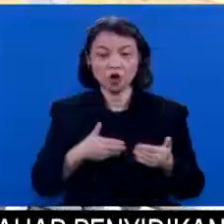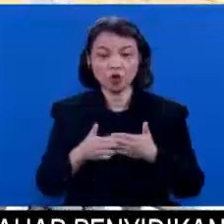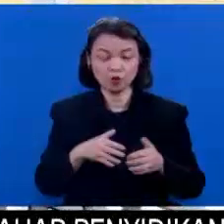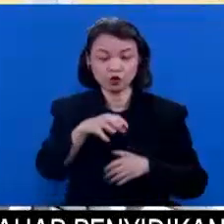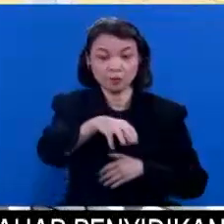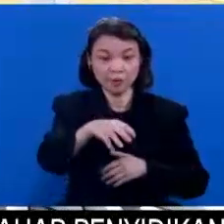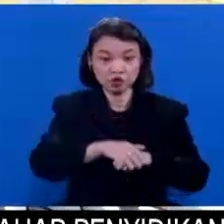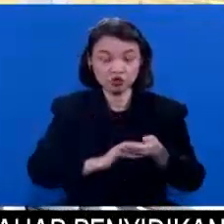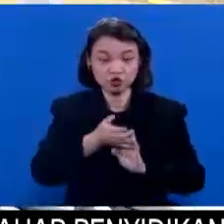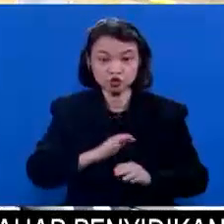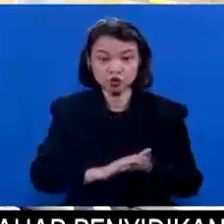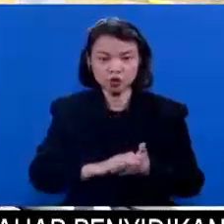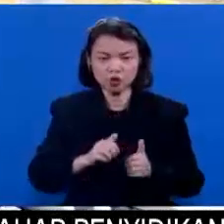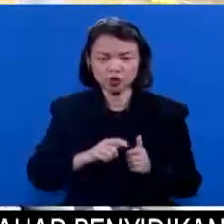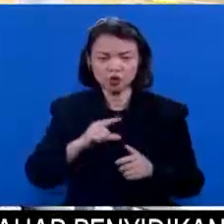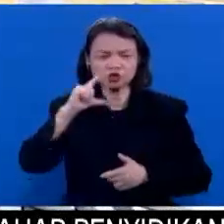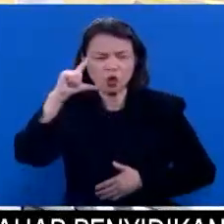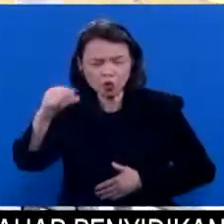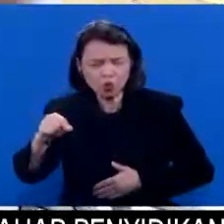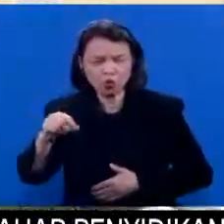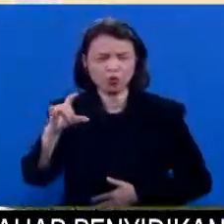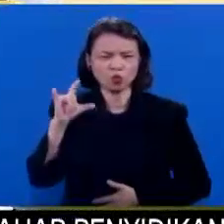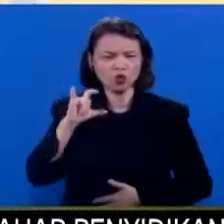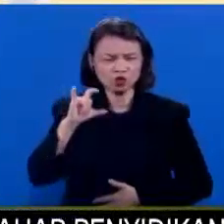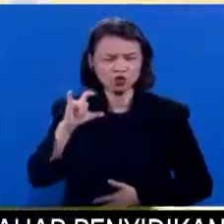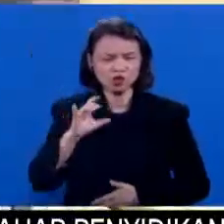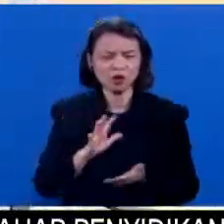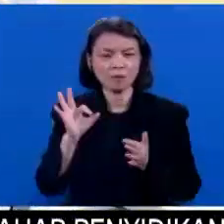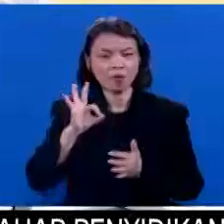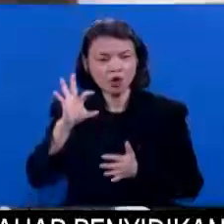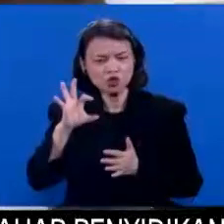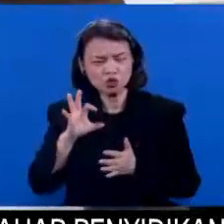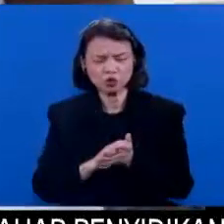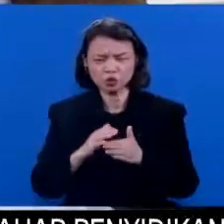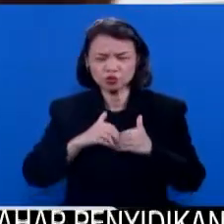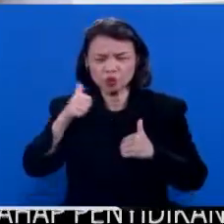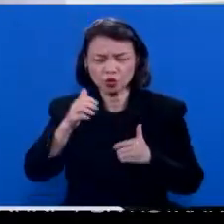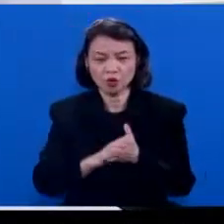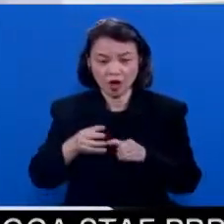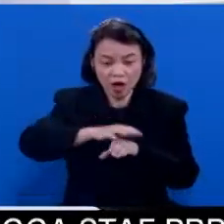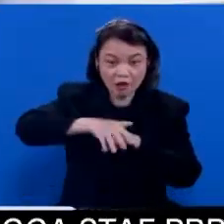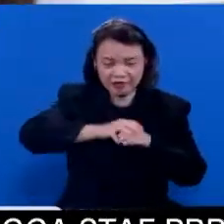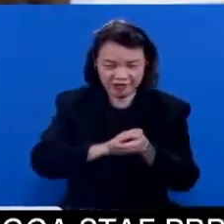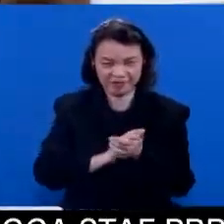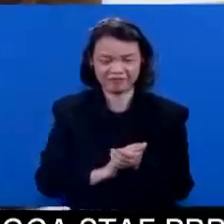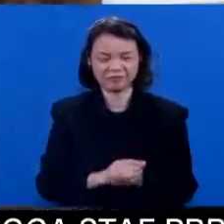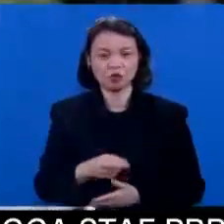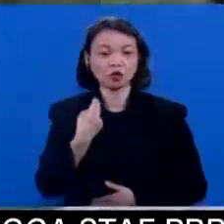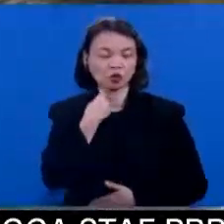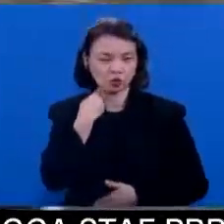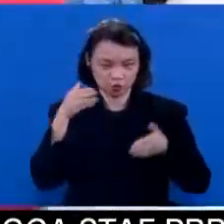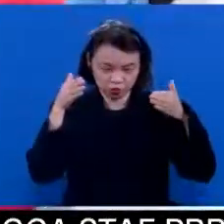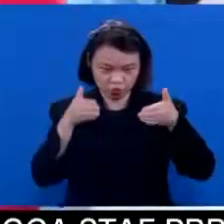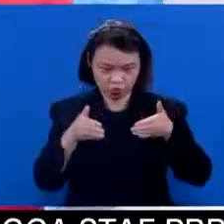tempat misalkan WC umum yang kayak gitu, kita bawa ini aja. Dokter spesialis anak Indra